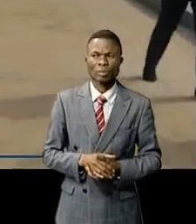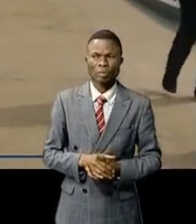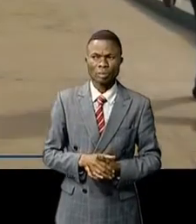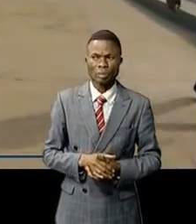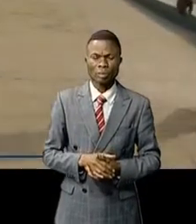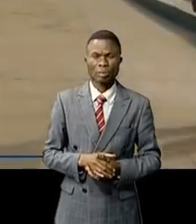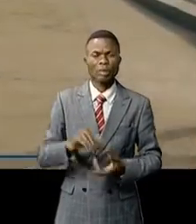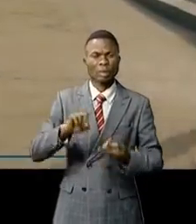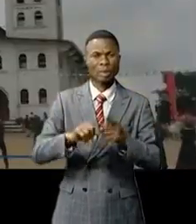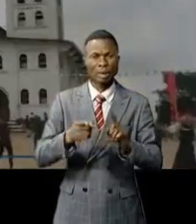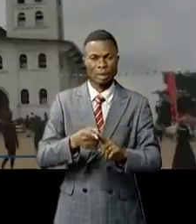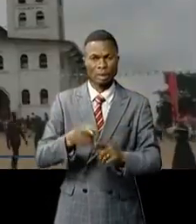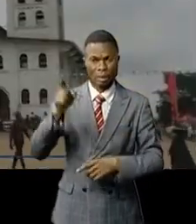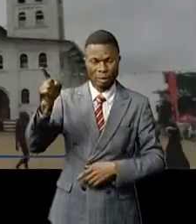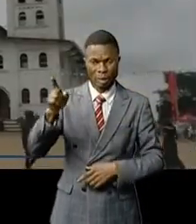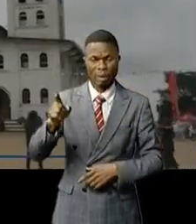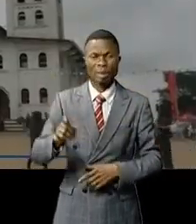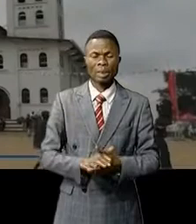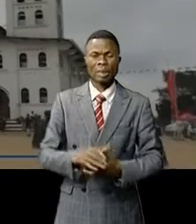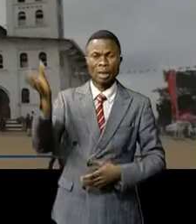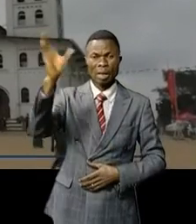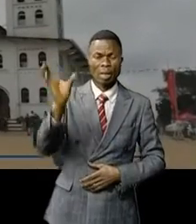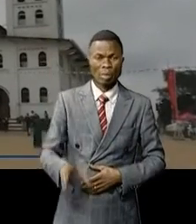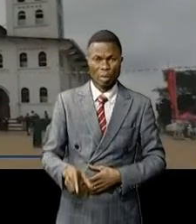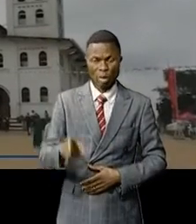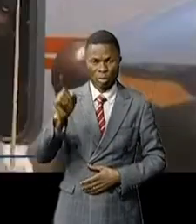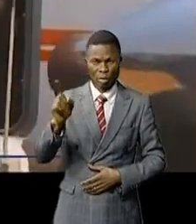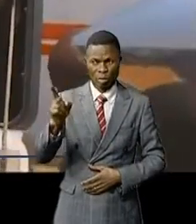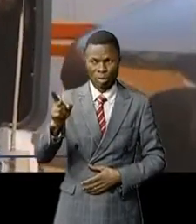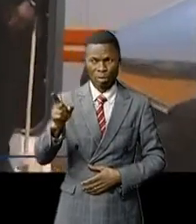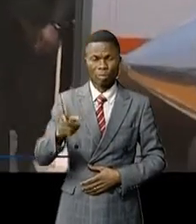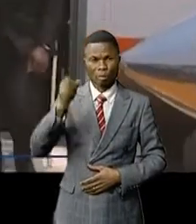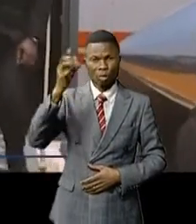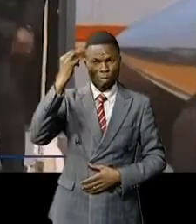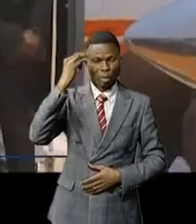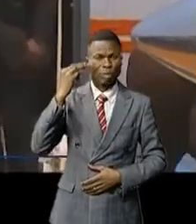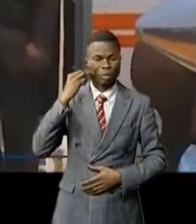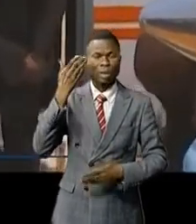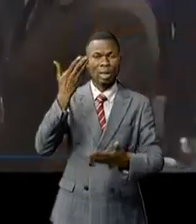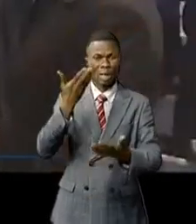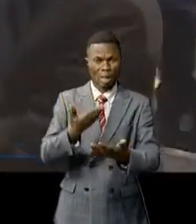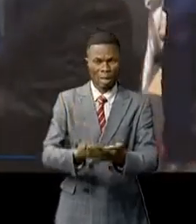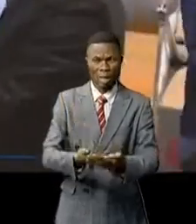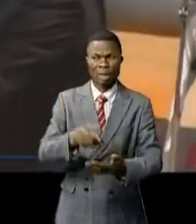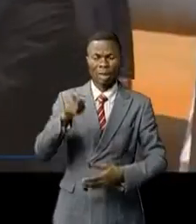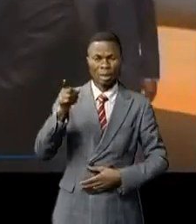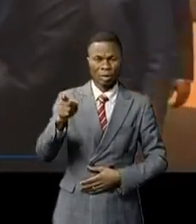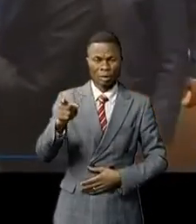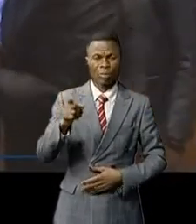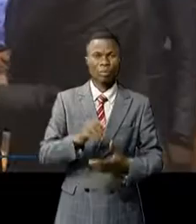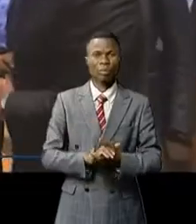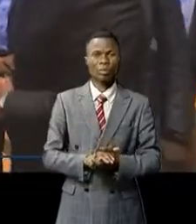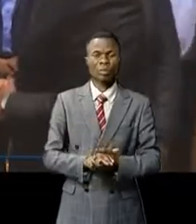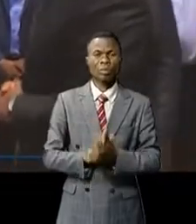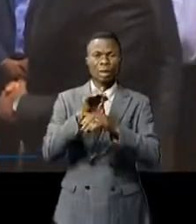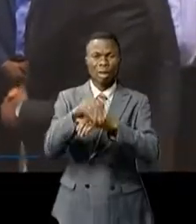Chers téléspectateurs, nous sommes à Kamba dans le Congo central où le Premier ministre Jean-Michel Samalukonde Kyenge vient prendre